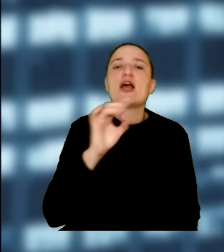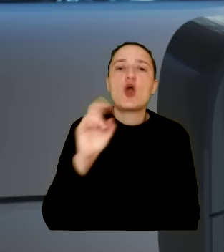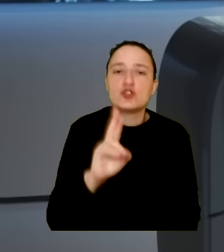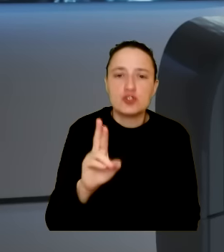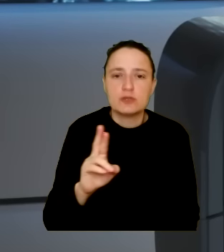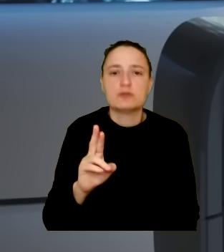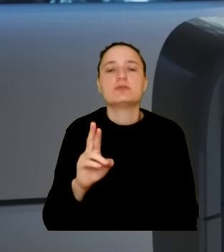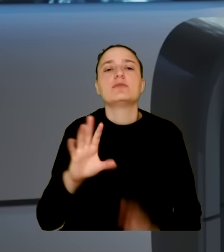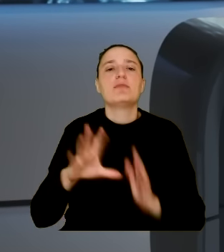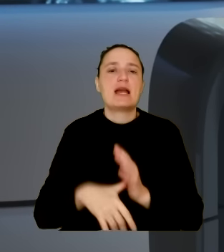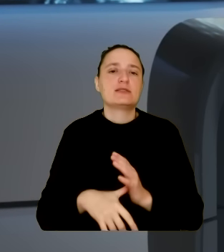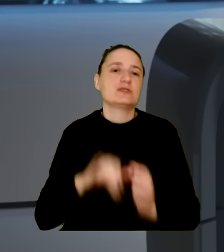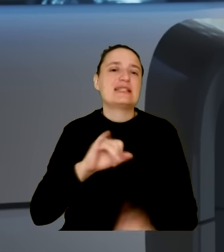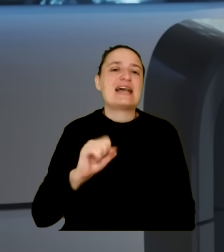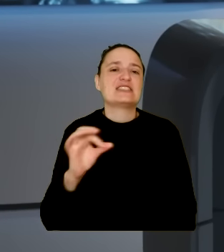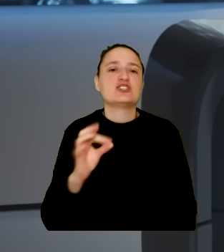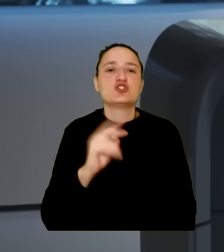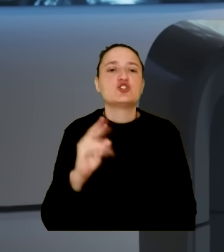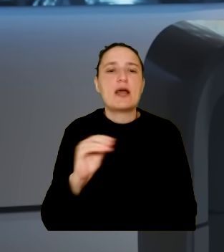Grzegorz Brzęczyszczykiewicz. Dobry wieczór.